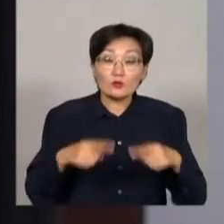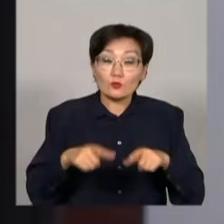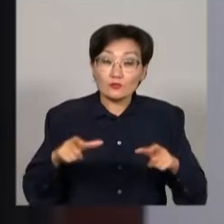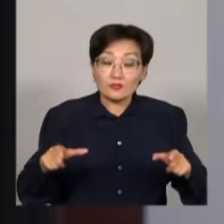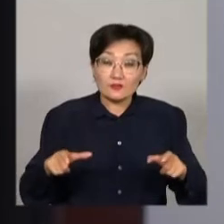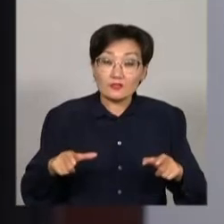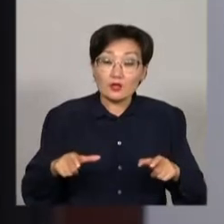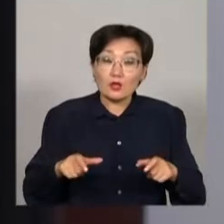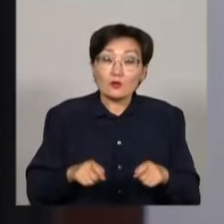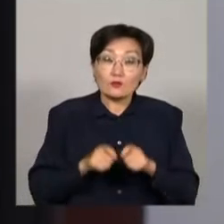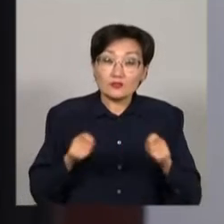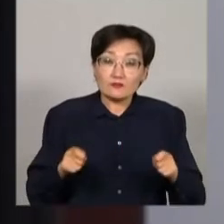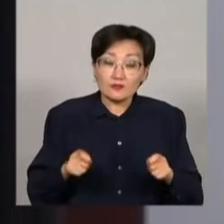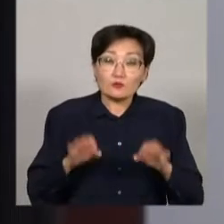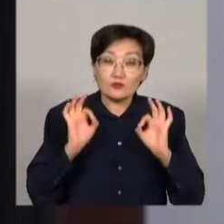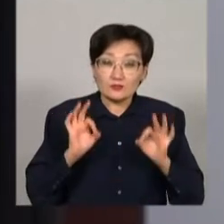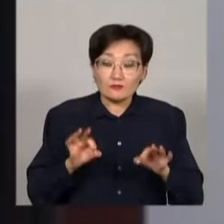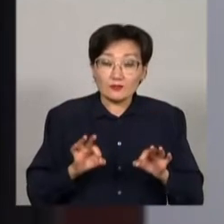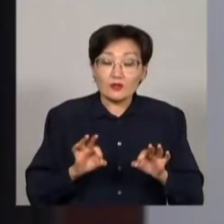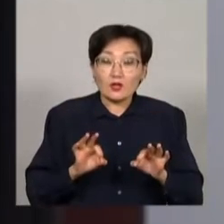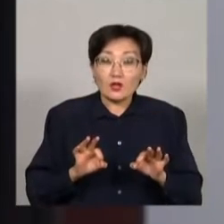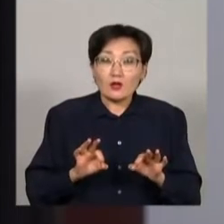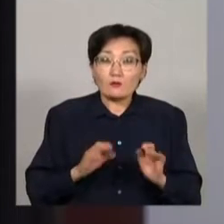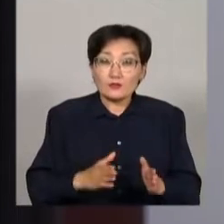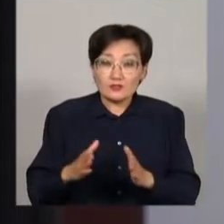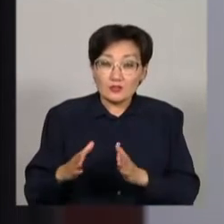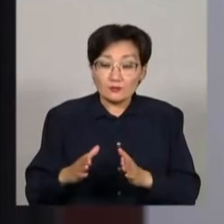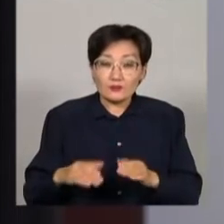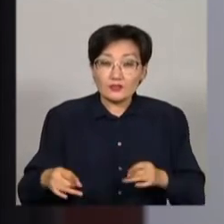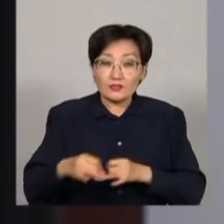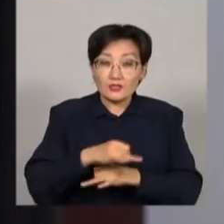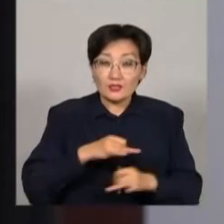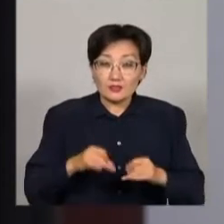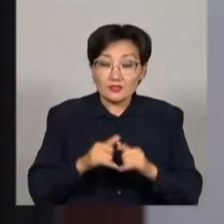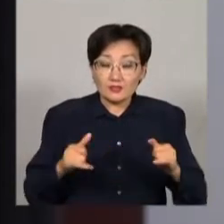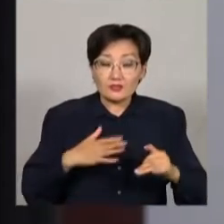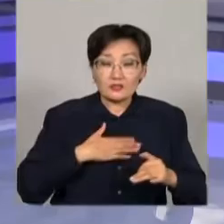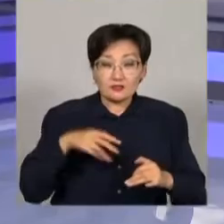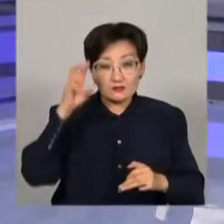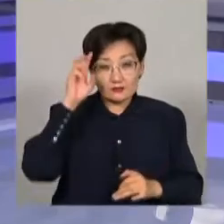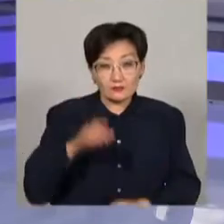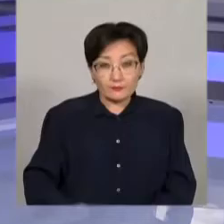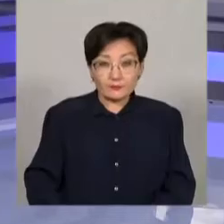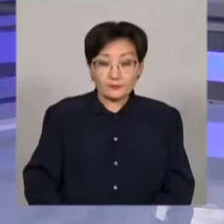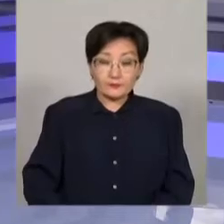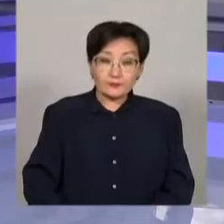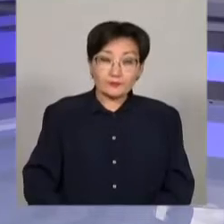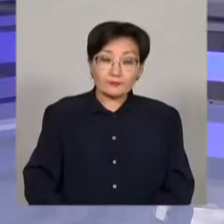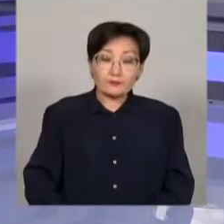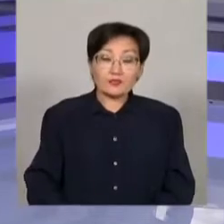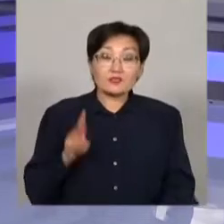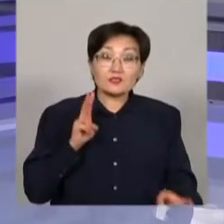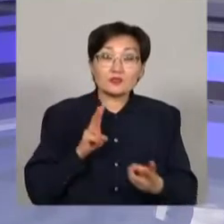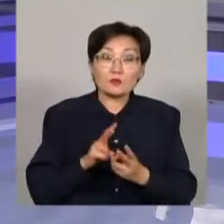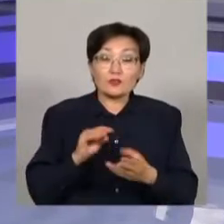общем-то, формировать конструктивный, позитивный дискурс для развития нашей страны. Встреча